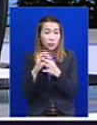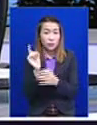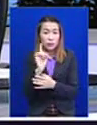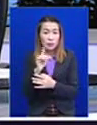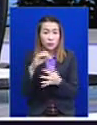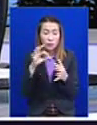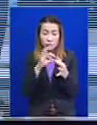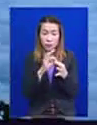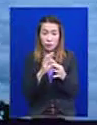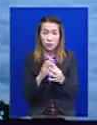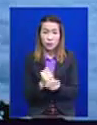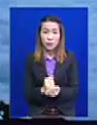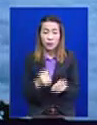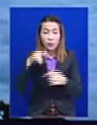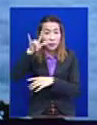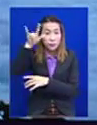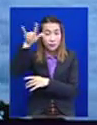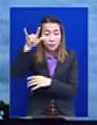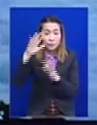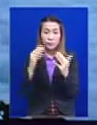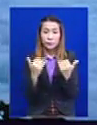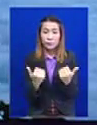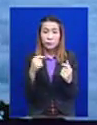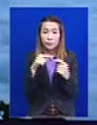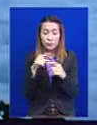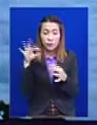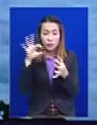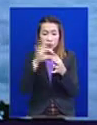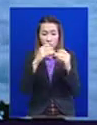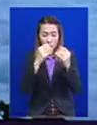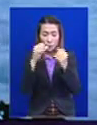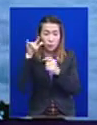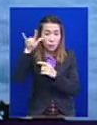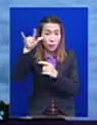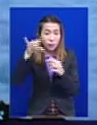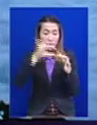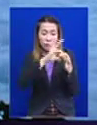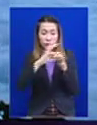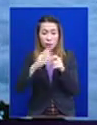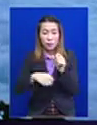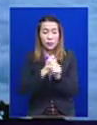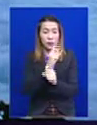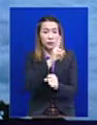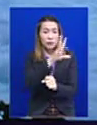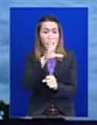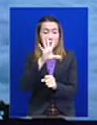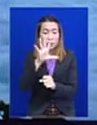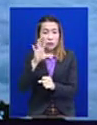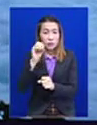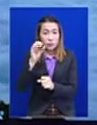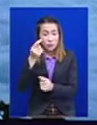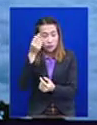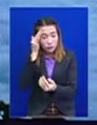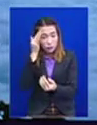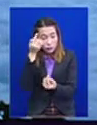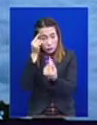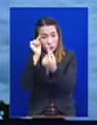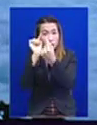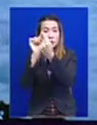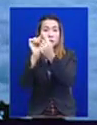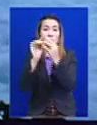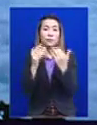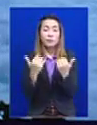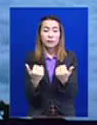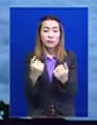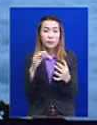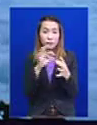คัญกันขึ้นโดยกองทัพอากาศประกอบพิธีวันที่ระลึกกองทัพอากาศประจำปี2559บวงสรวงพระวิญญาณบุพ